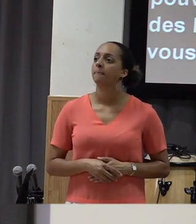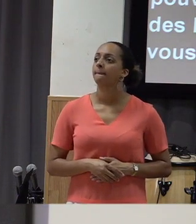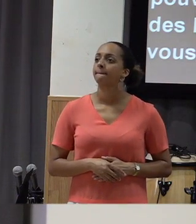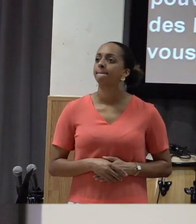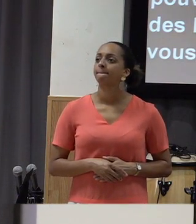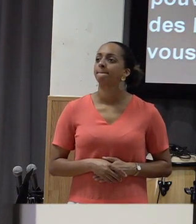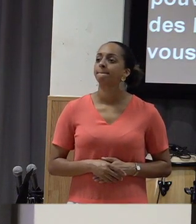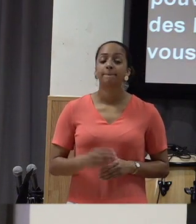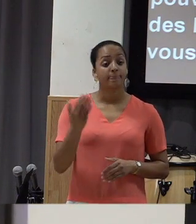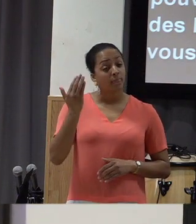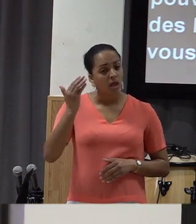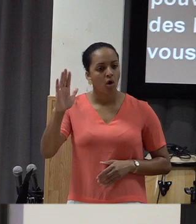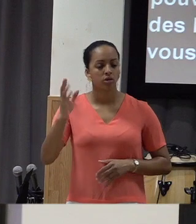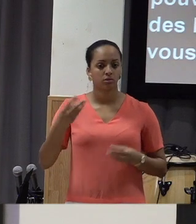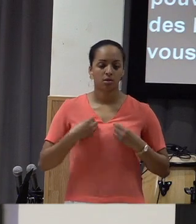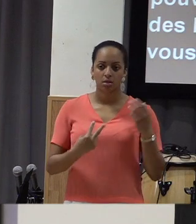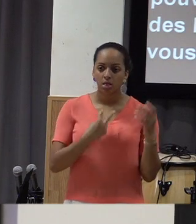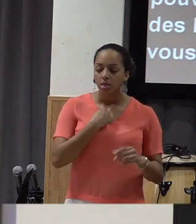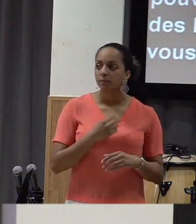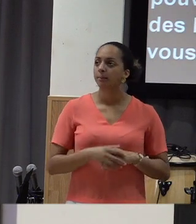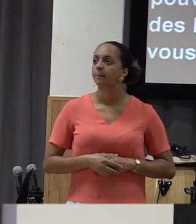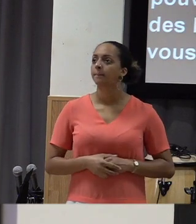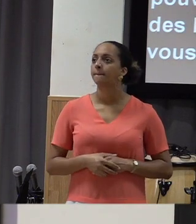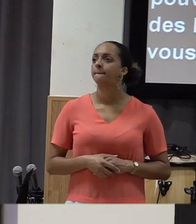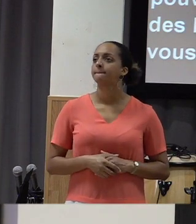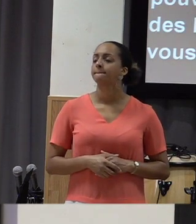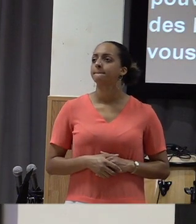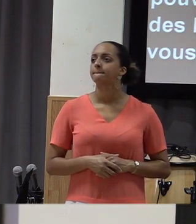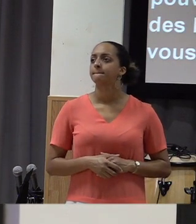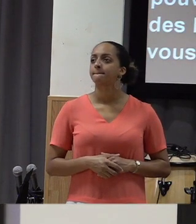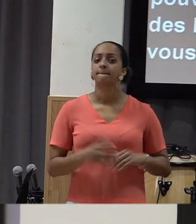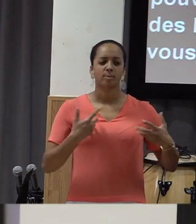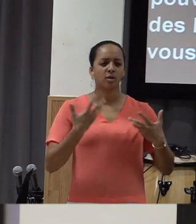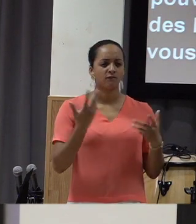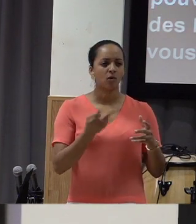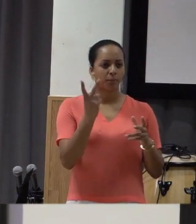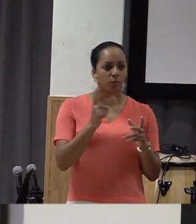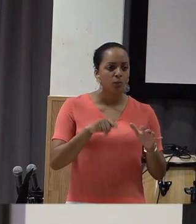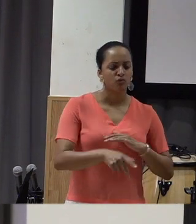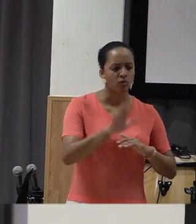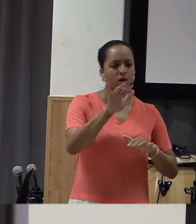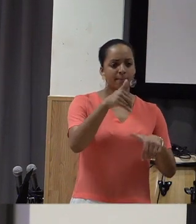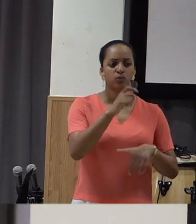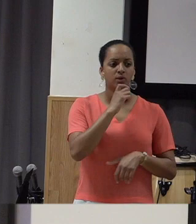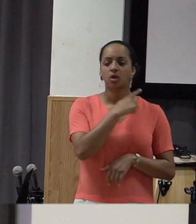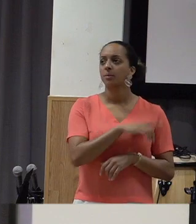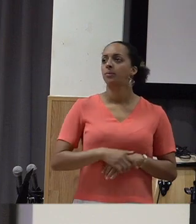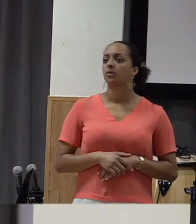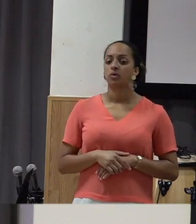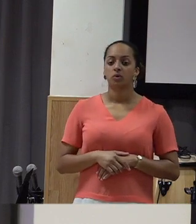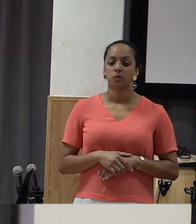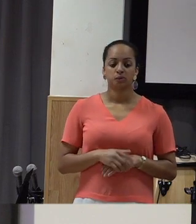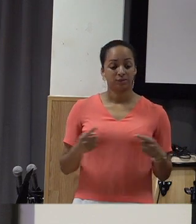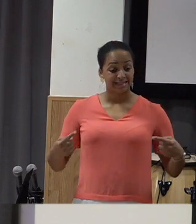Un autre obstacle à l'exaucement de nos prières, bien aimés, d'après ces deux premiers versets, je voulais aller plus loin, mais on en parlera après des autres, c'est la division,